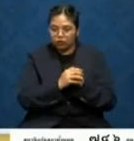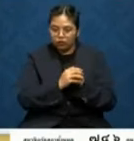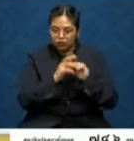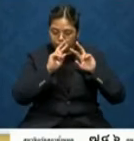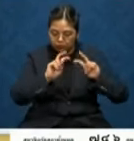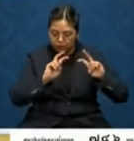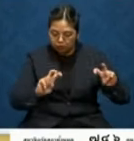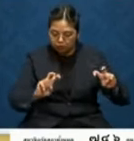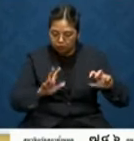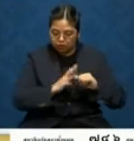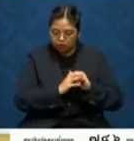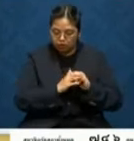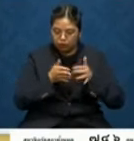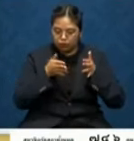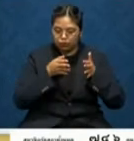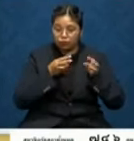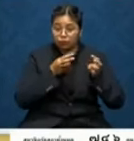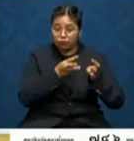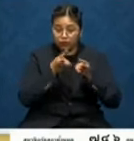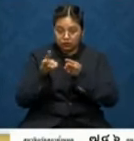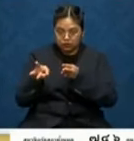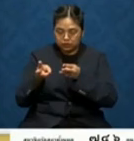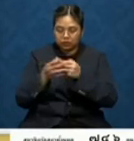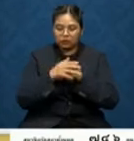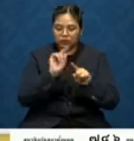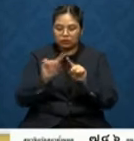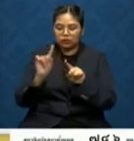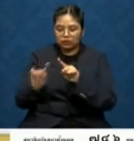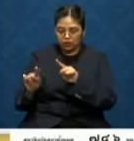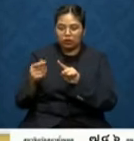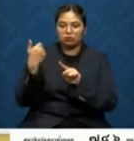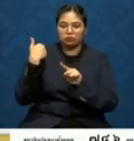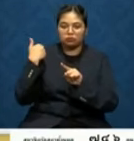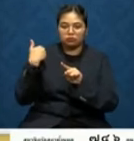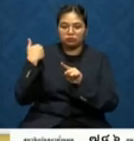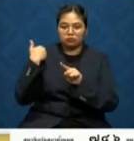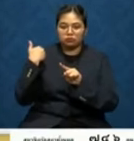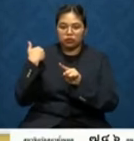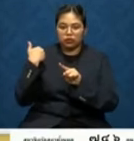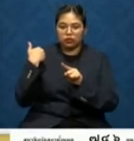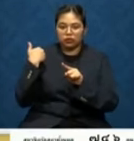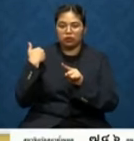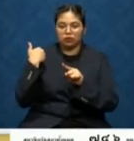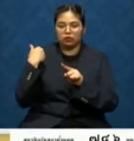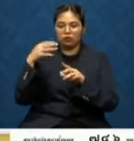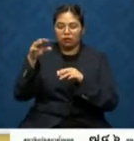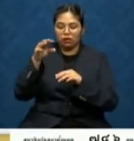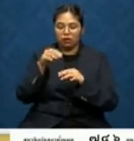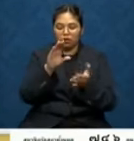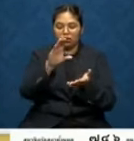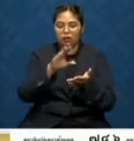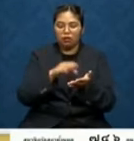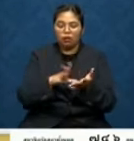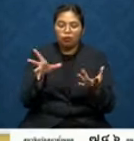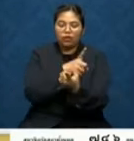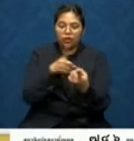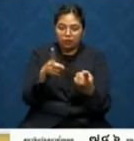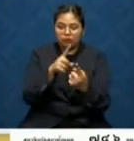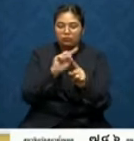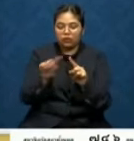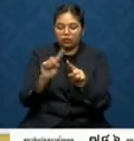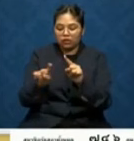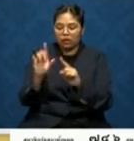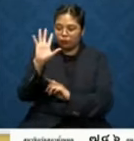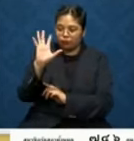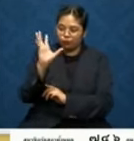างในการนำมาซึ่งความสำเร็จของทุนวัฒนธรรมในระดับ